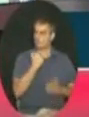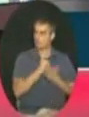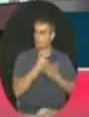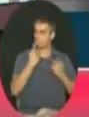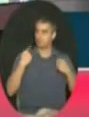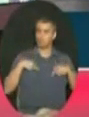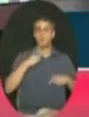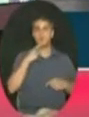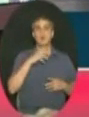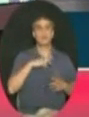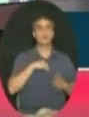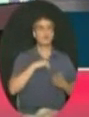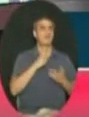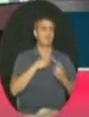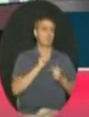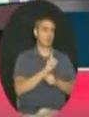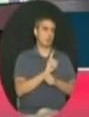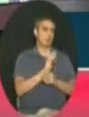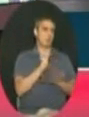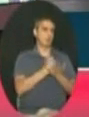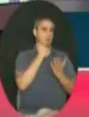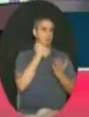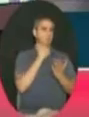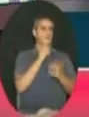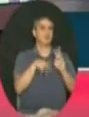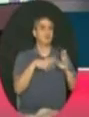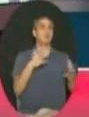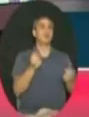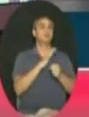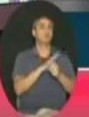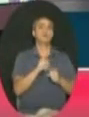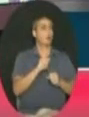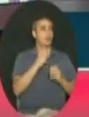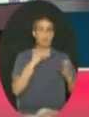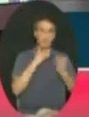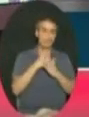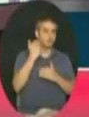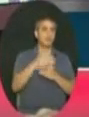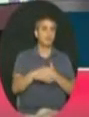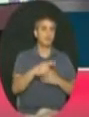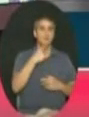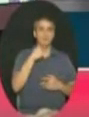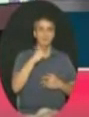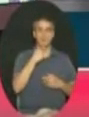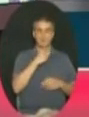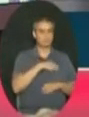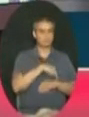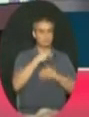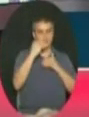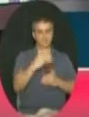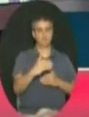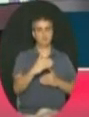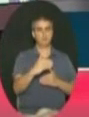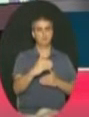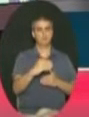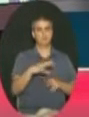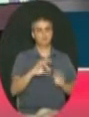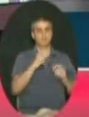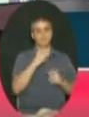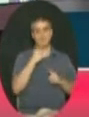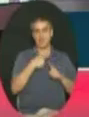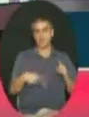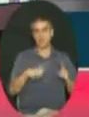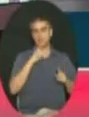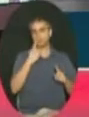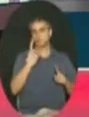הוא אומר, אני אאשר ועדה אד הוק, למשל אתה רוצה לטיפול בניצולי שואה, לא עד סוף הקדנציה. כלומר, תגדיל לך פרק זמן שבו אתה פותר את העניין הזה,